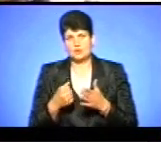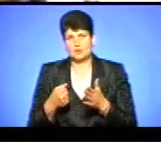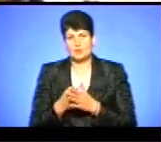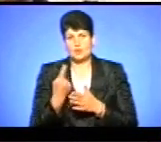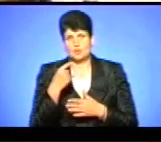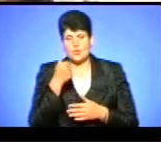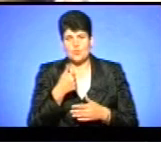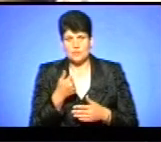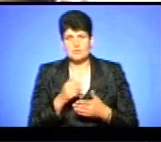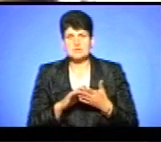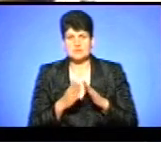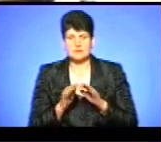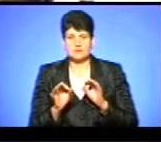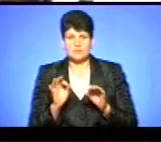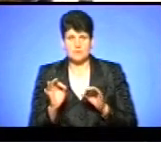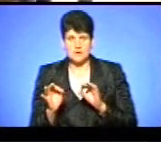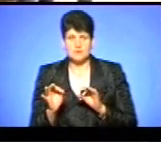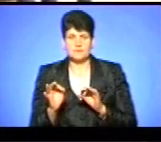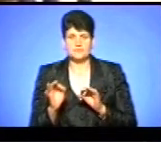дитини задовільний, температура